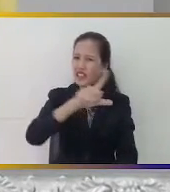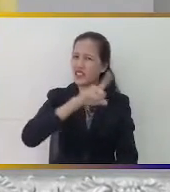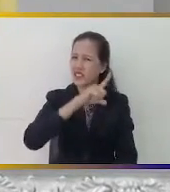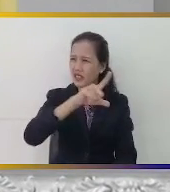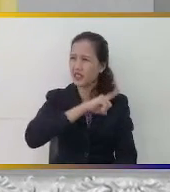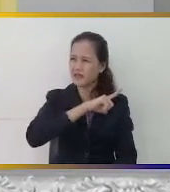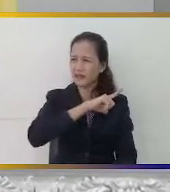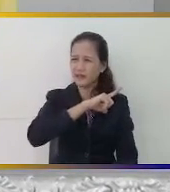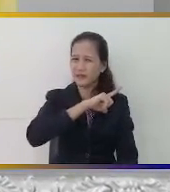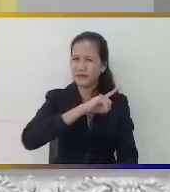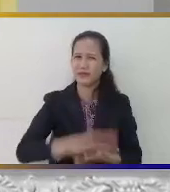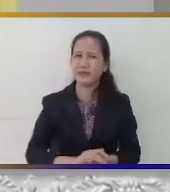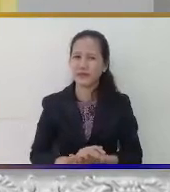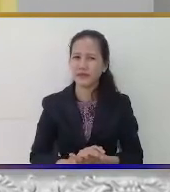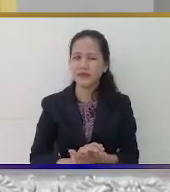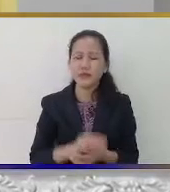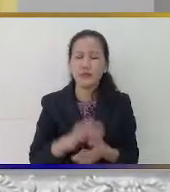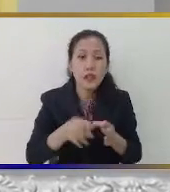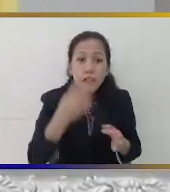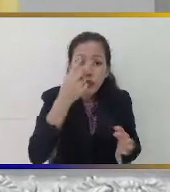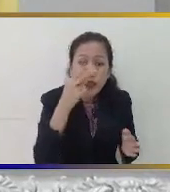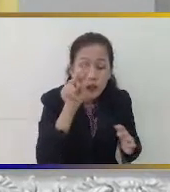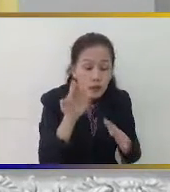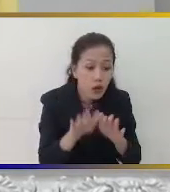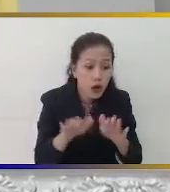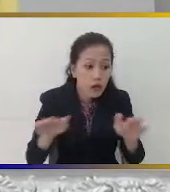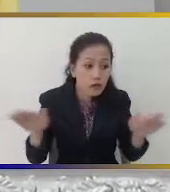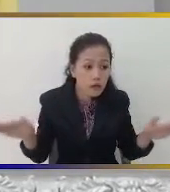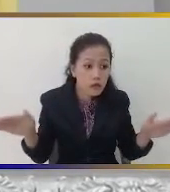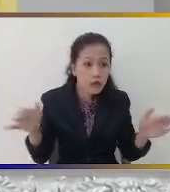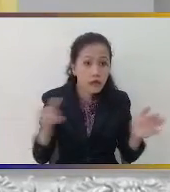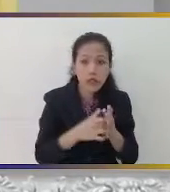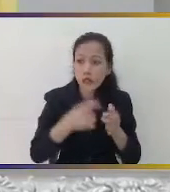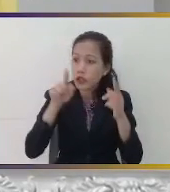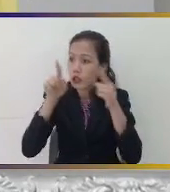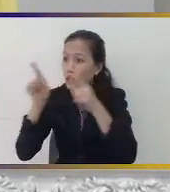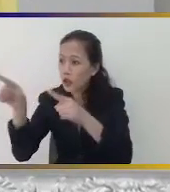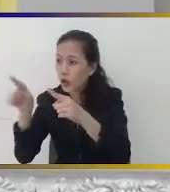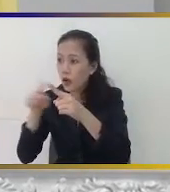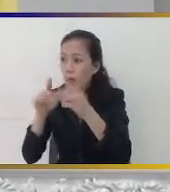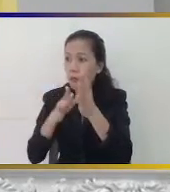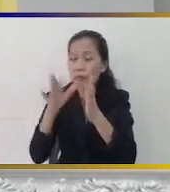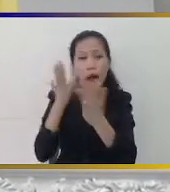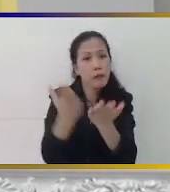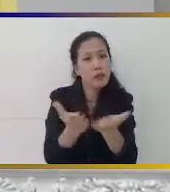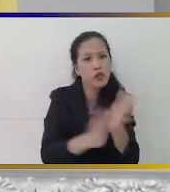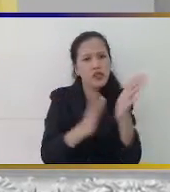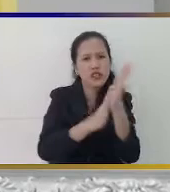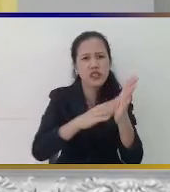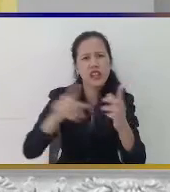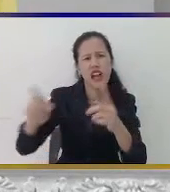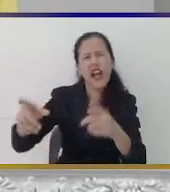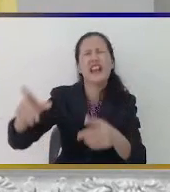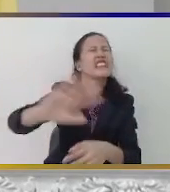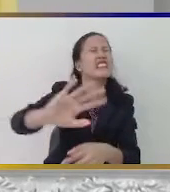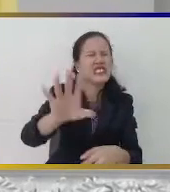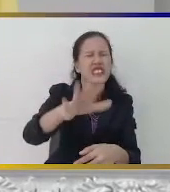See, convicted na po yung anak mo na papasok sa Bible school. Ang sasabi mo, anak, magtrabaho ka